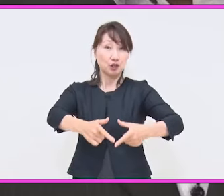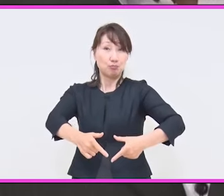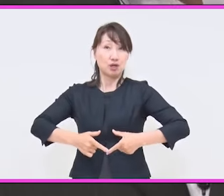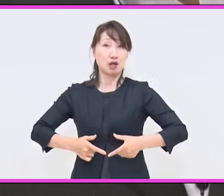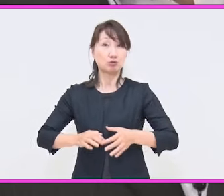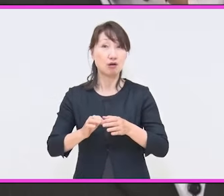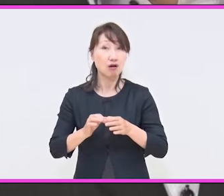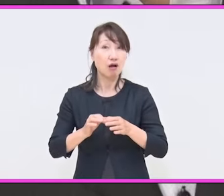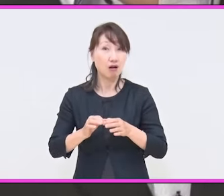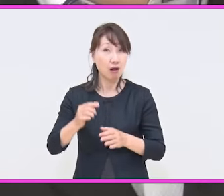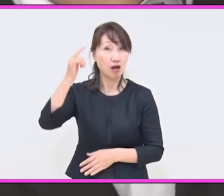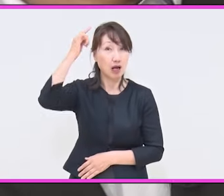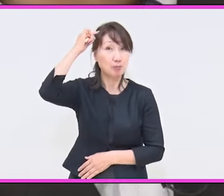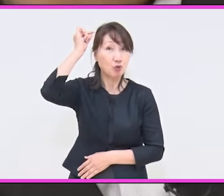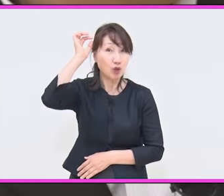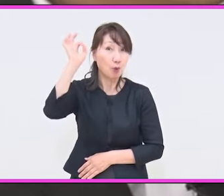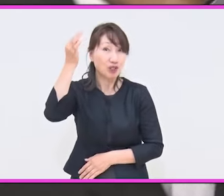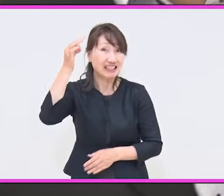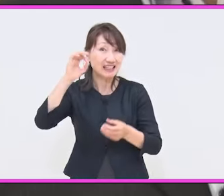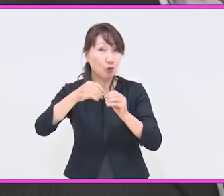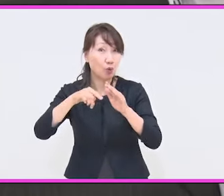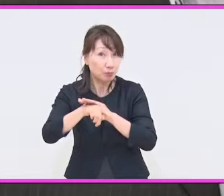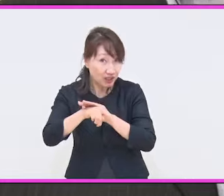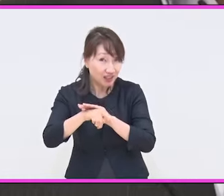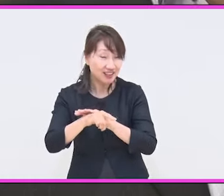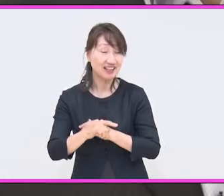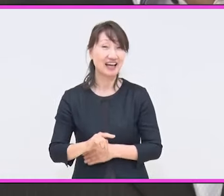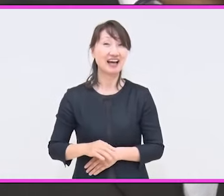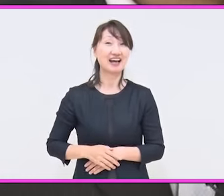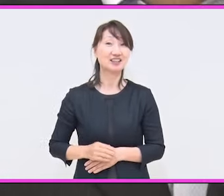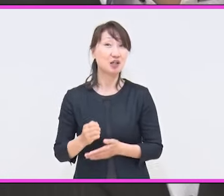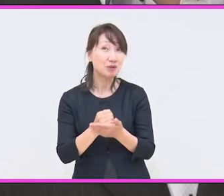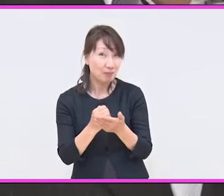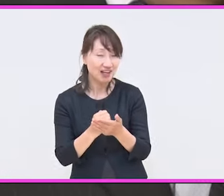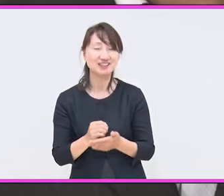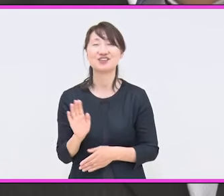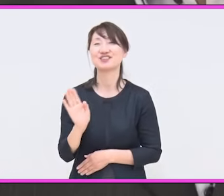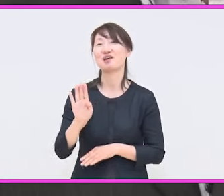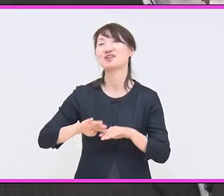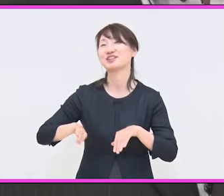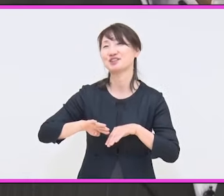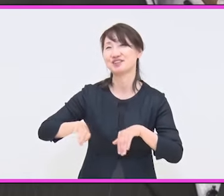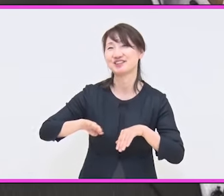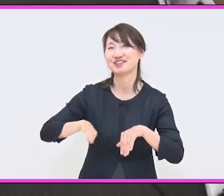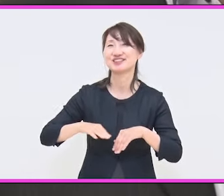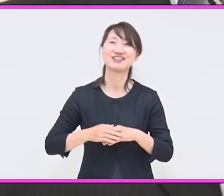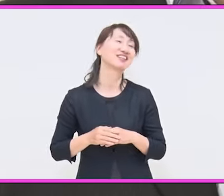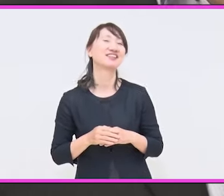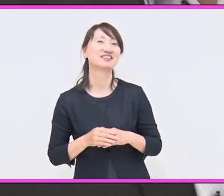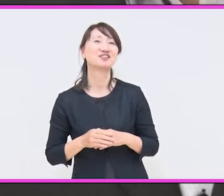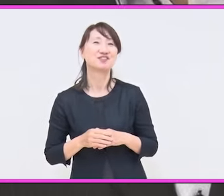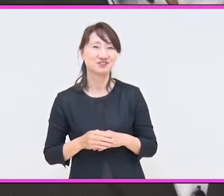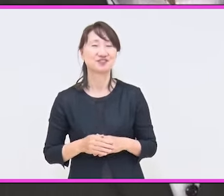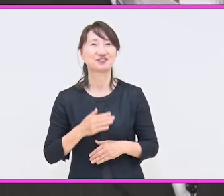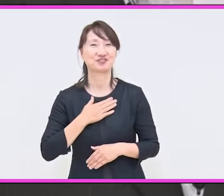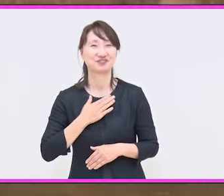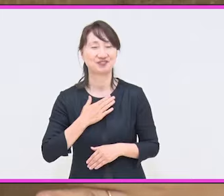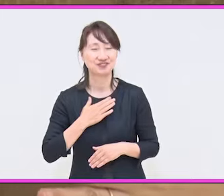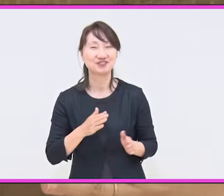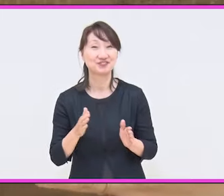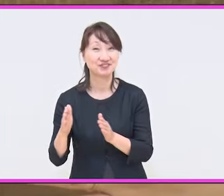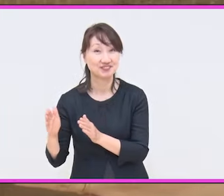にしたんですか こ れはたまたま ちょっとまた別物 別の別問題だったんで失礼しました